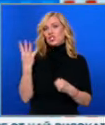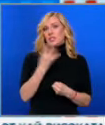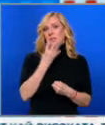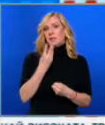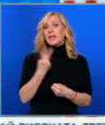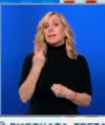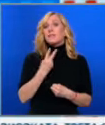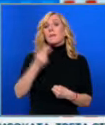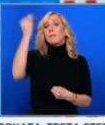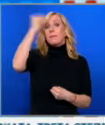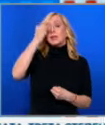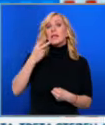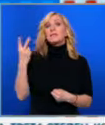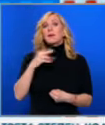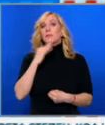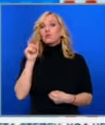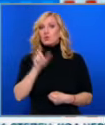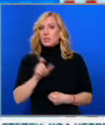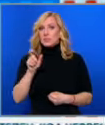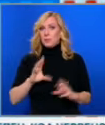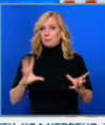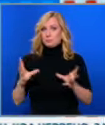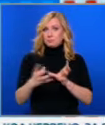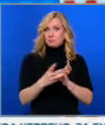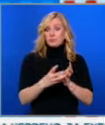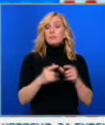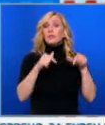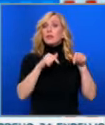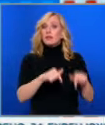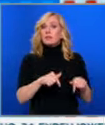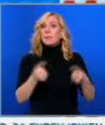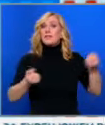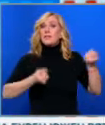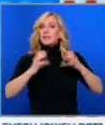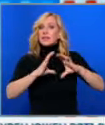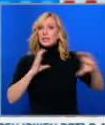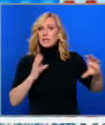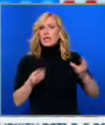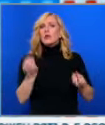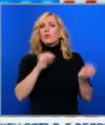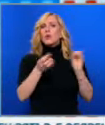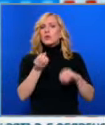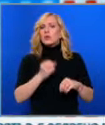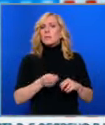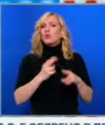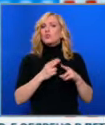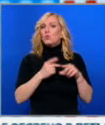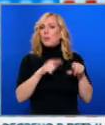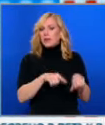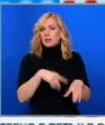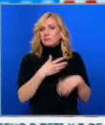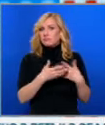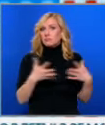и 2-ма чужди граждани. Цигарите били натоварени в тир, замаскирани с 300 косачки, подготвени за